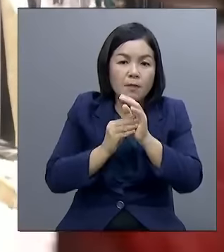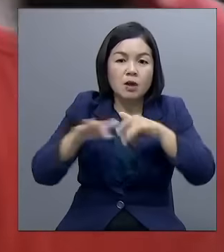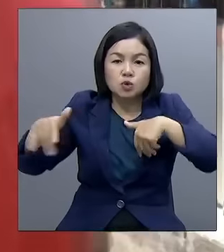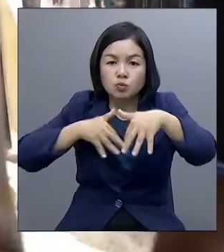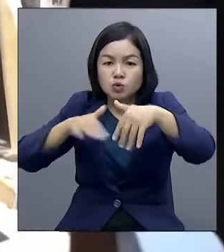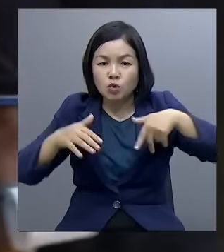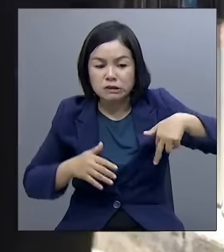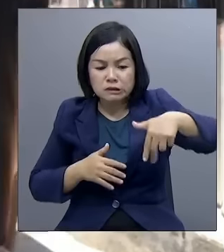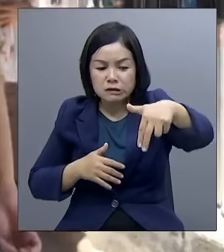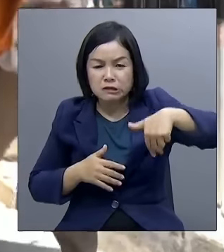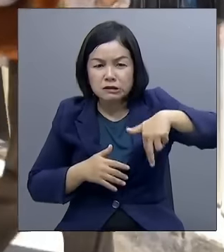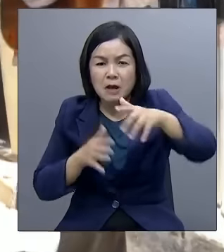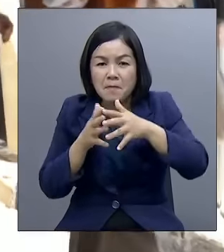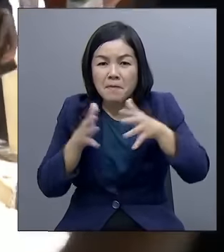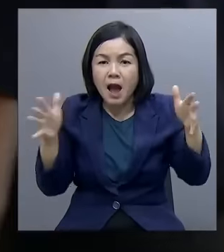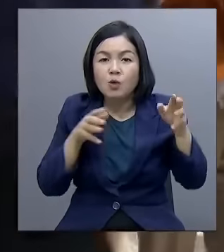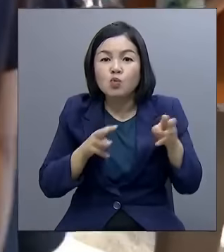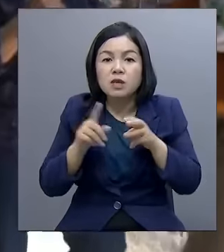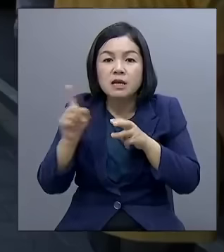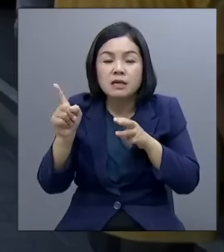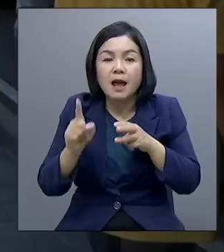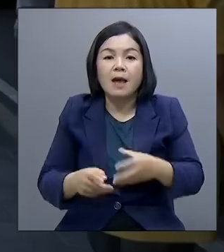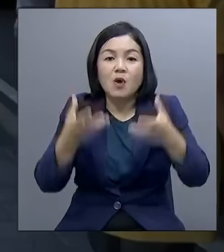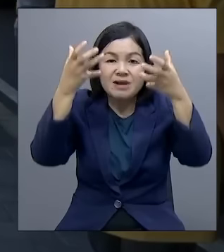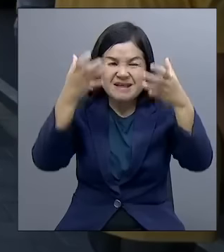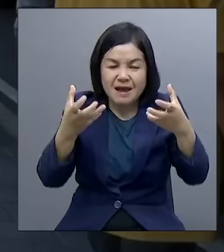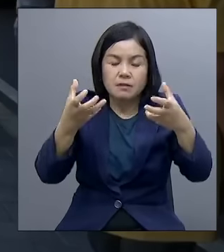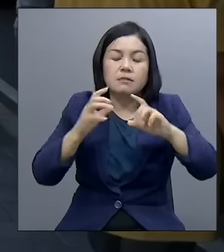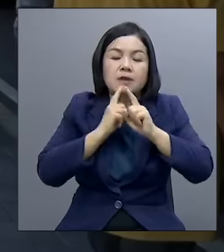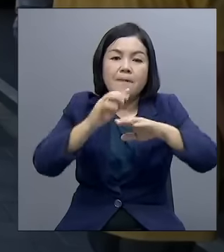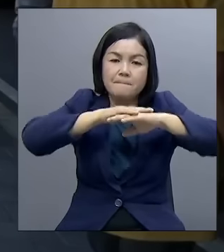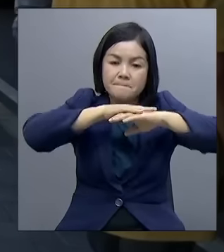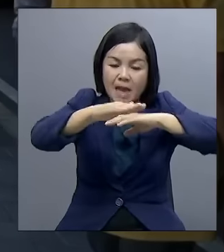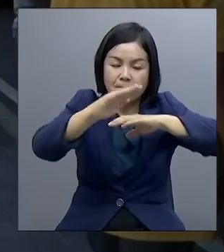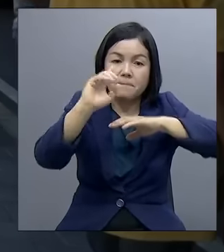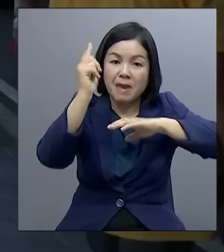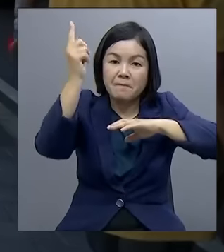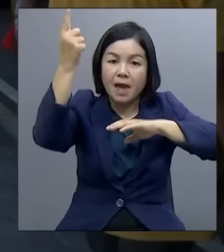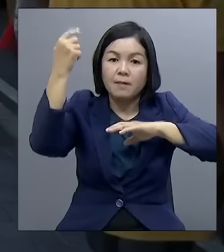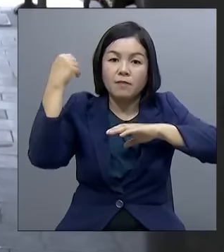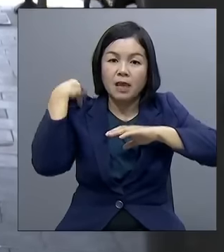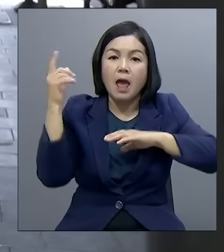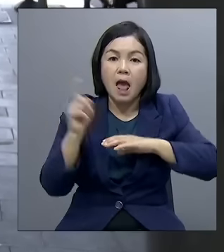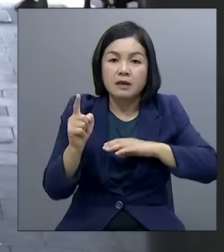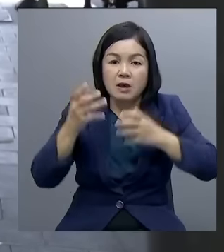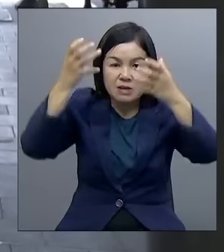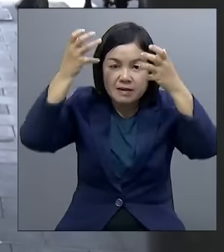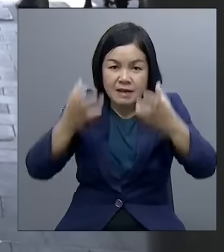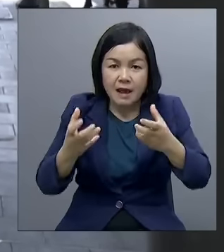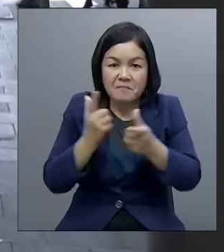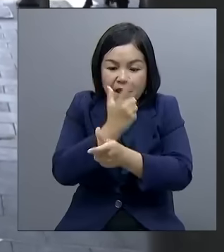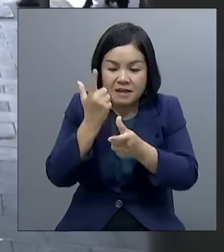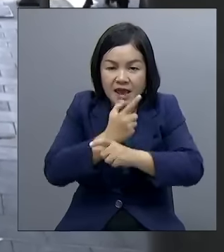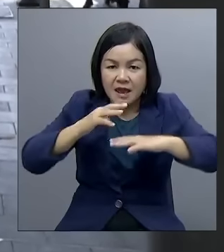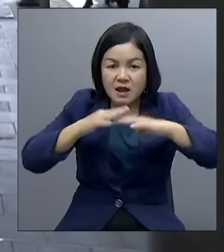สัญจรหนาแน่นจะปูทางโดยใช้กระเบื้องตามมาตรฐานทางเท้าใหม่ค่ะซึ่งฐานรากจะต้องเป็นคอนกรีตเสริมเหล็กหนา